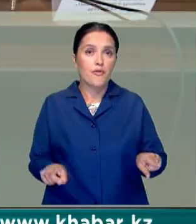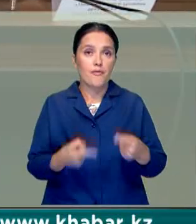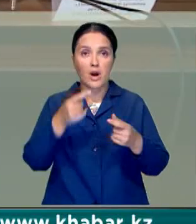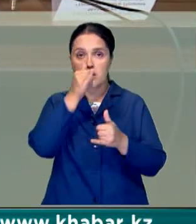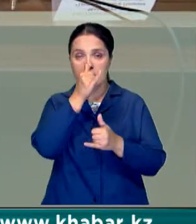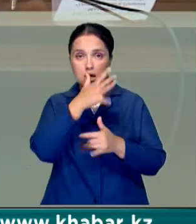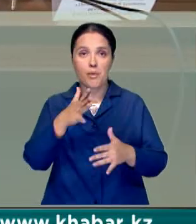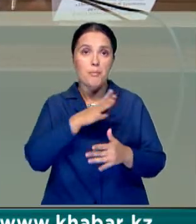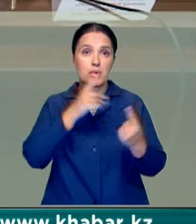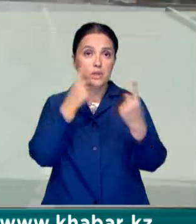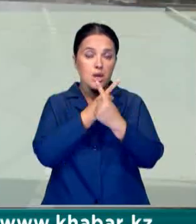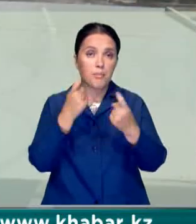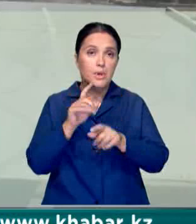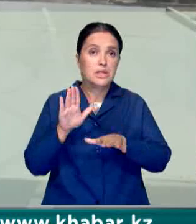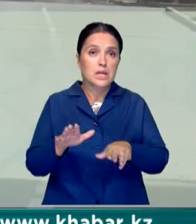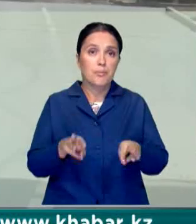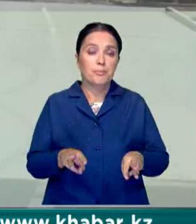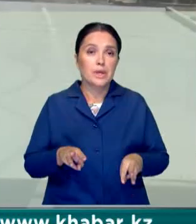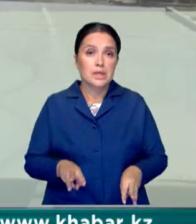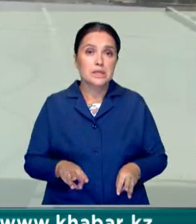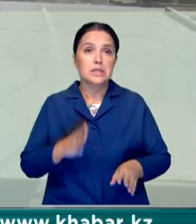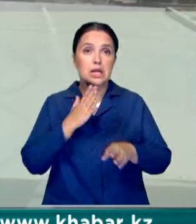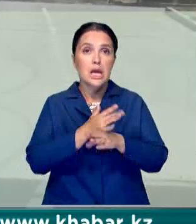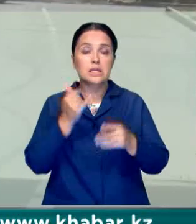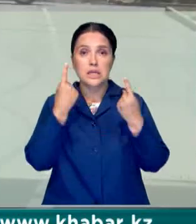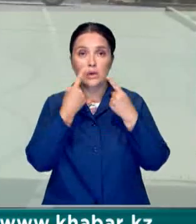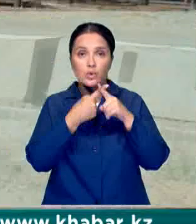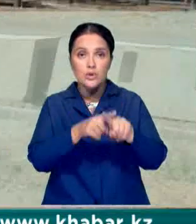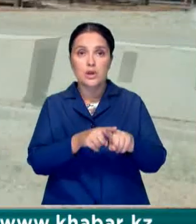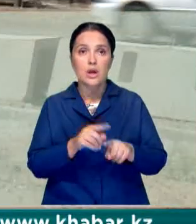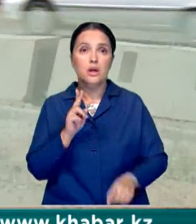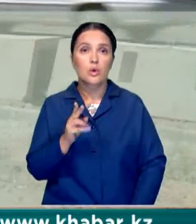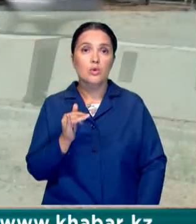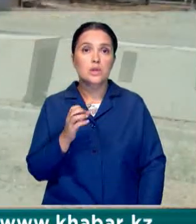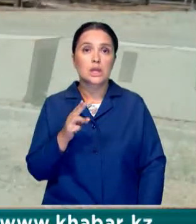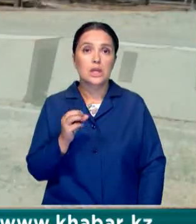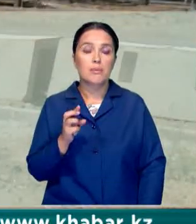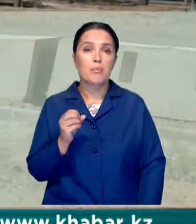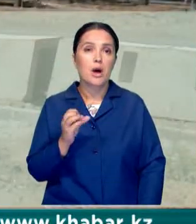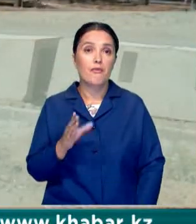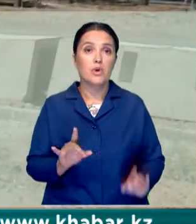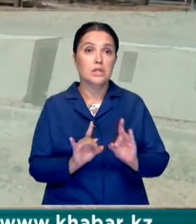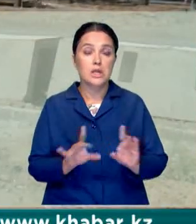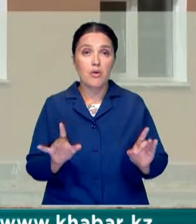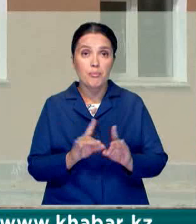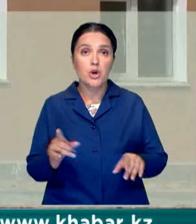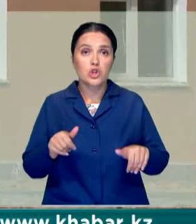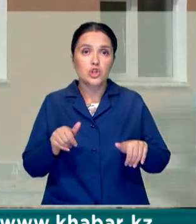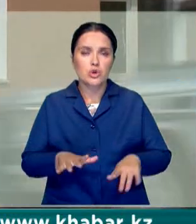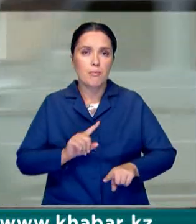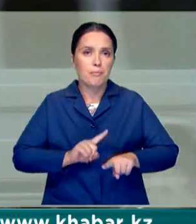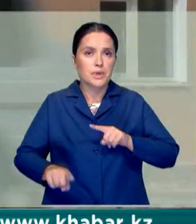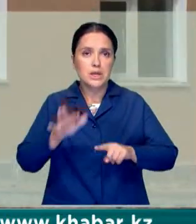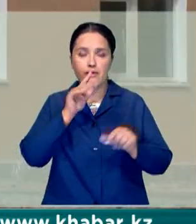на брифинге первый заместитель министра индустрии и инфраструктурного развития Каирбек Ускембаев. По его словам, решено в сжатые